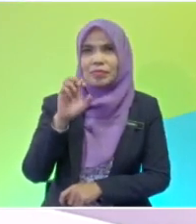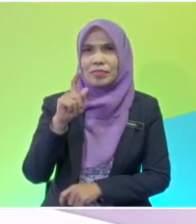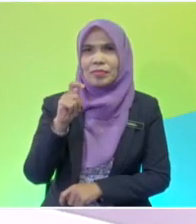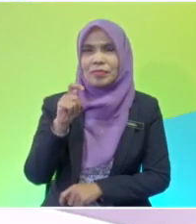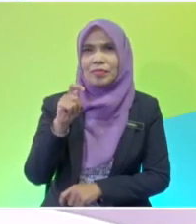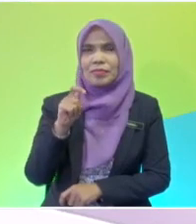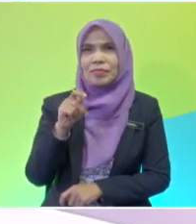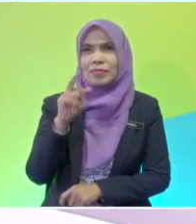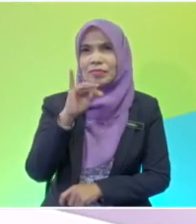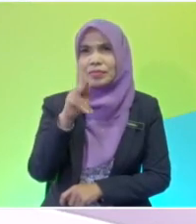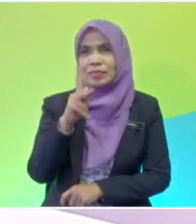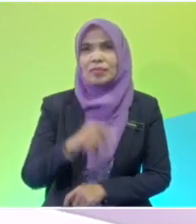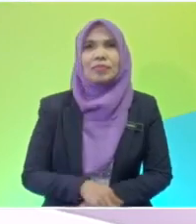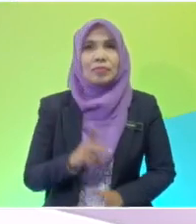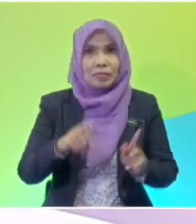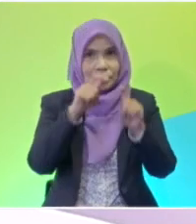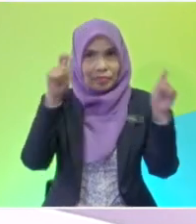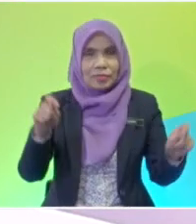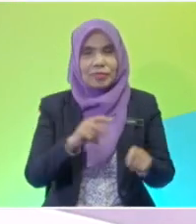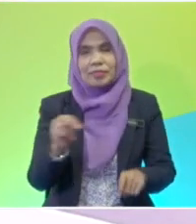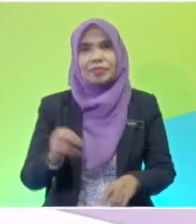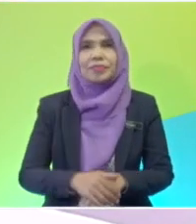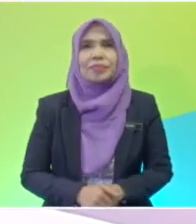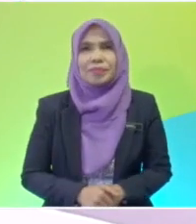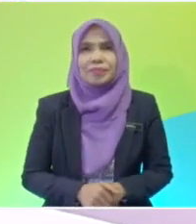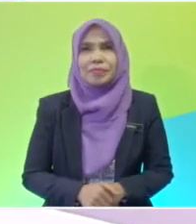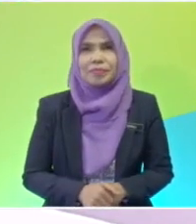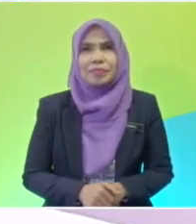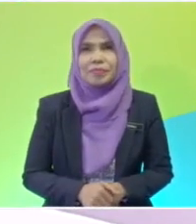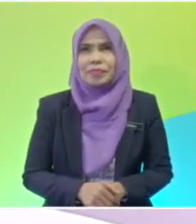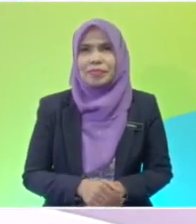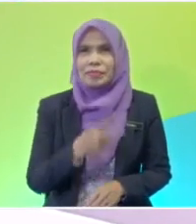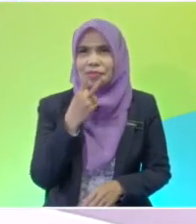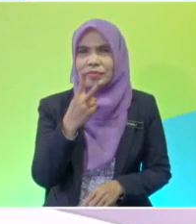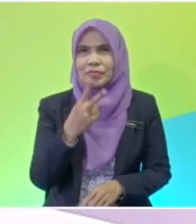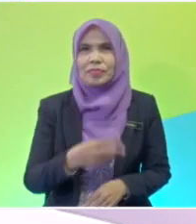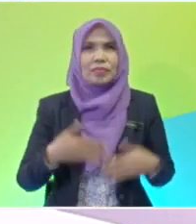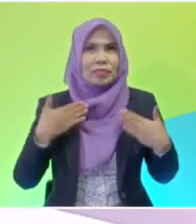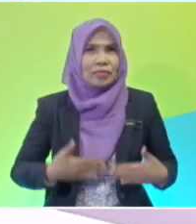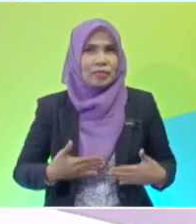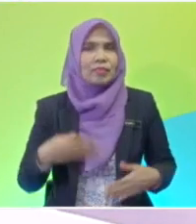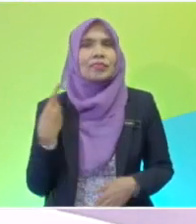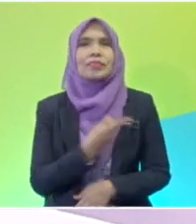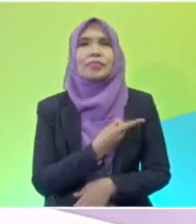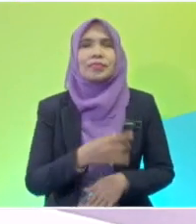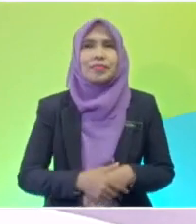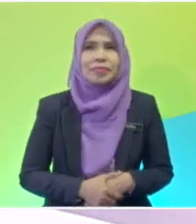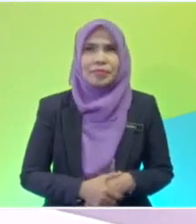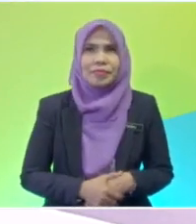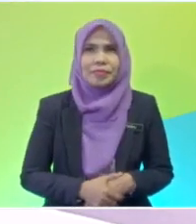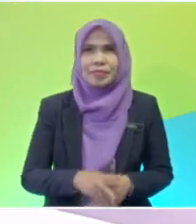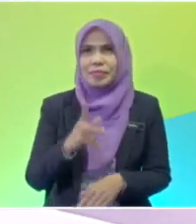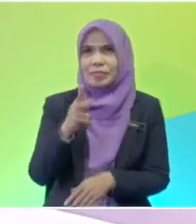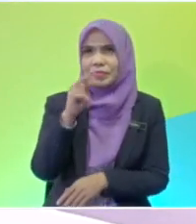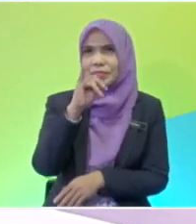lagi cabang yang sangat menarik khususnya tentang diri kita yang berkaitan dengan kehidupan kita dan sebagainya kritik